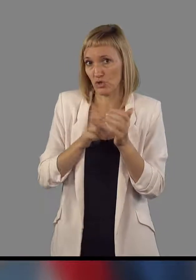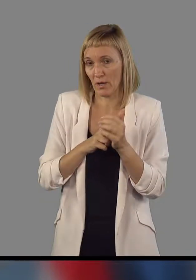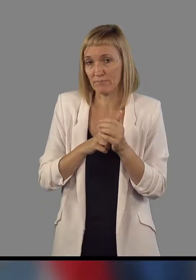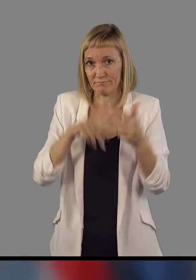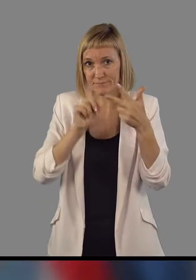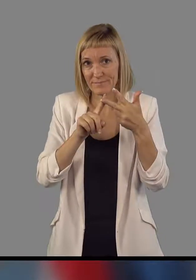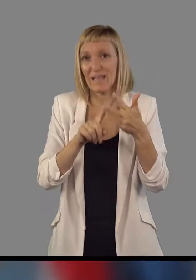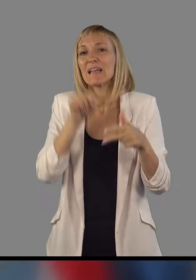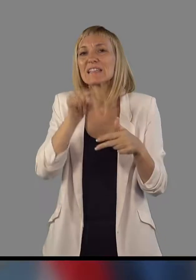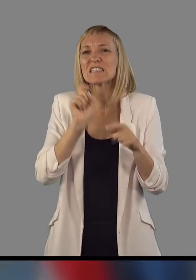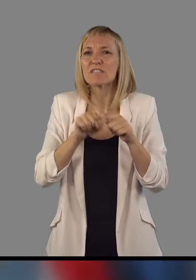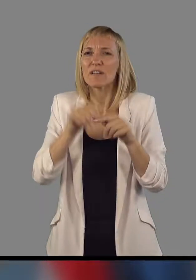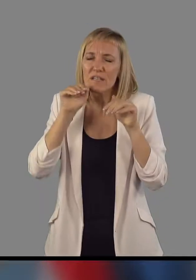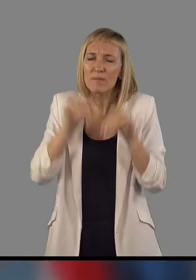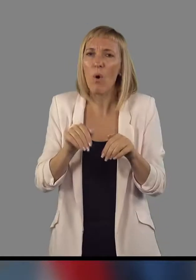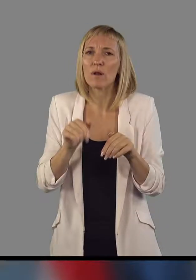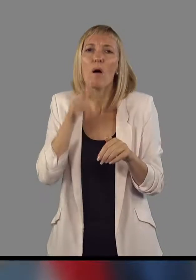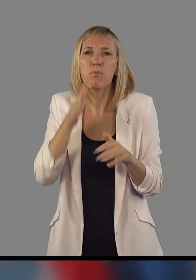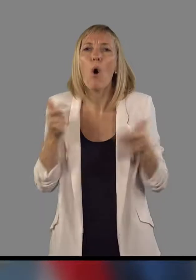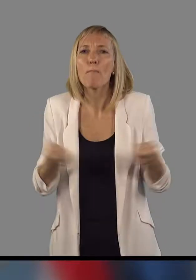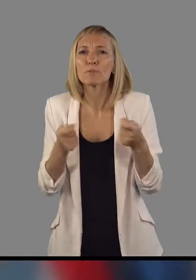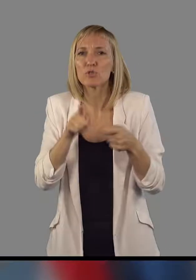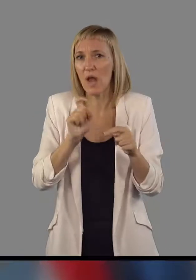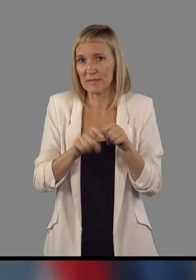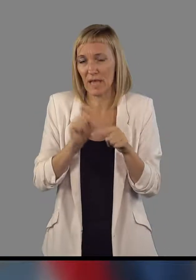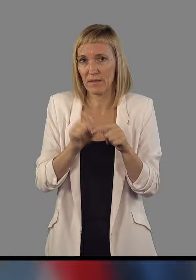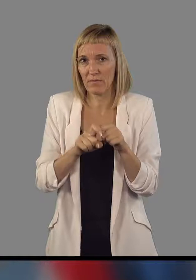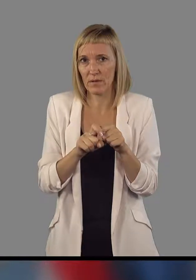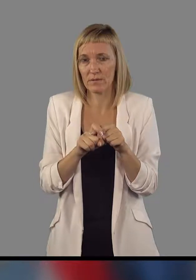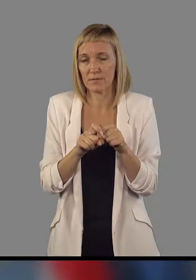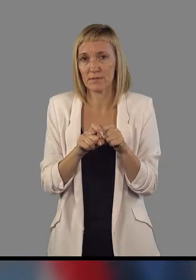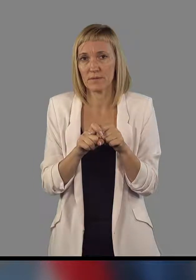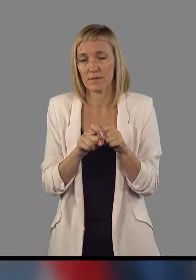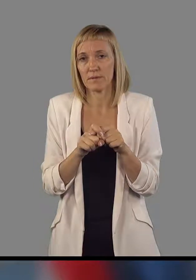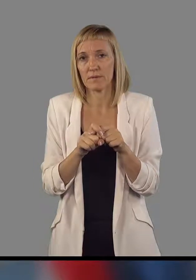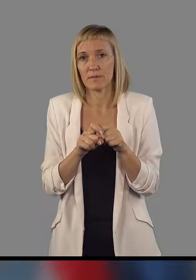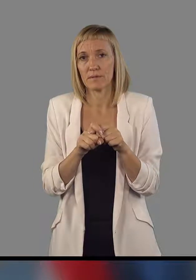prepričani, pospešilo te zadeve in odvračalo seveda